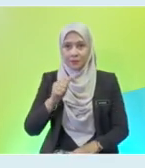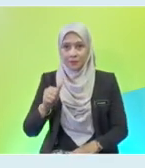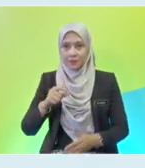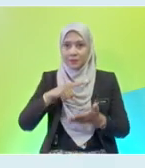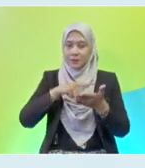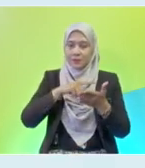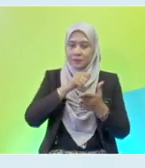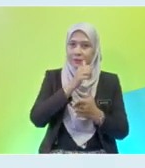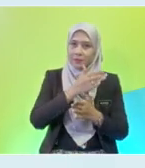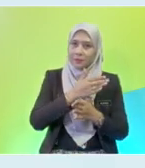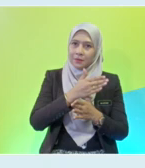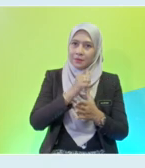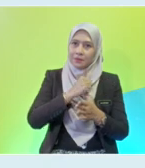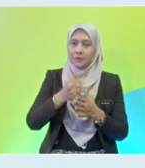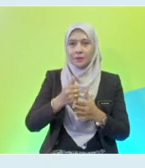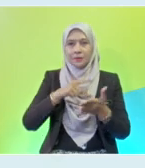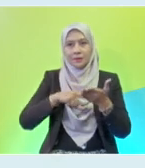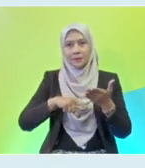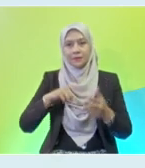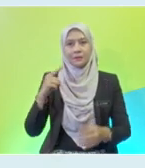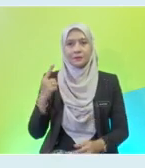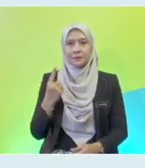amonia berlebihan satu saja yaitu